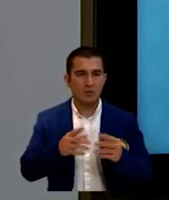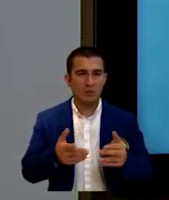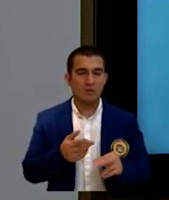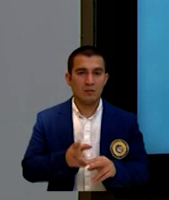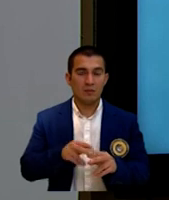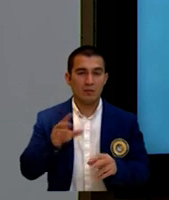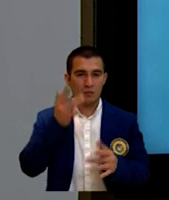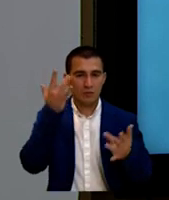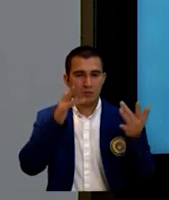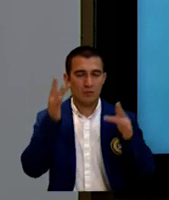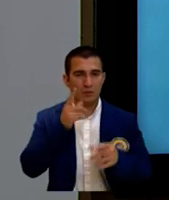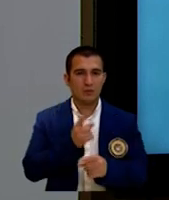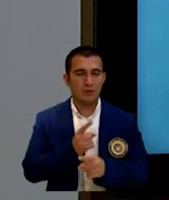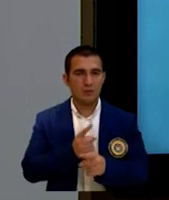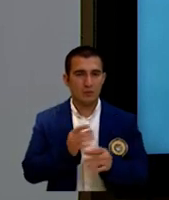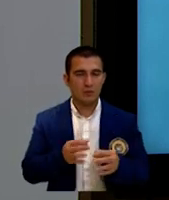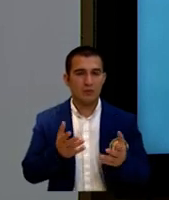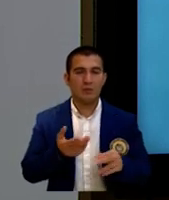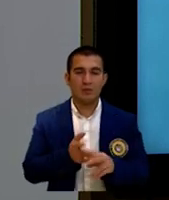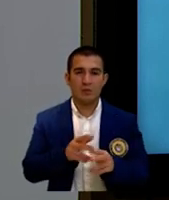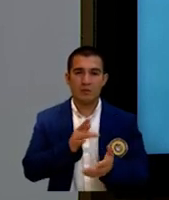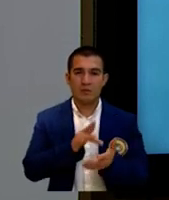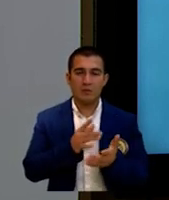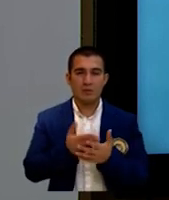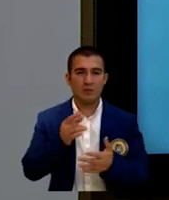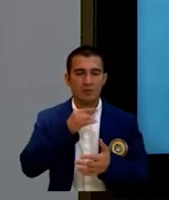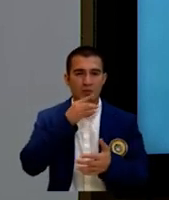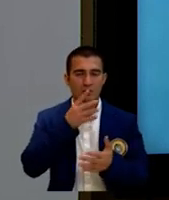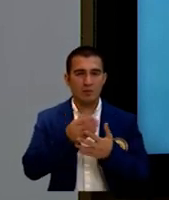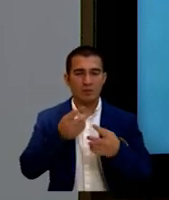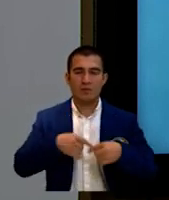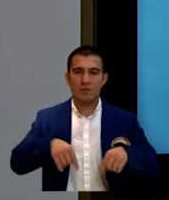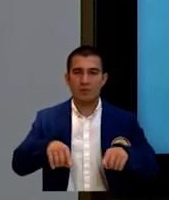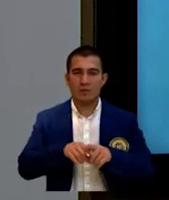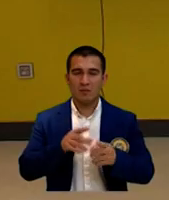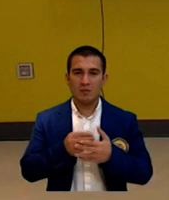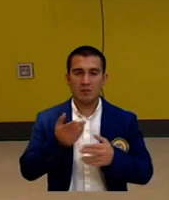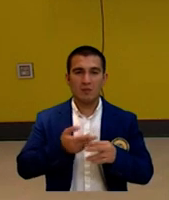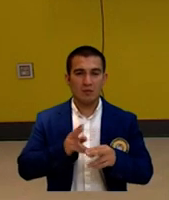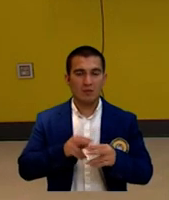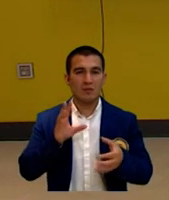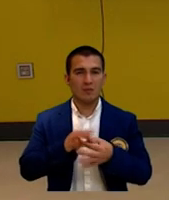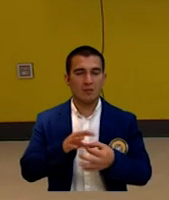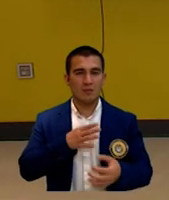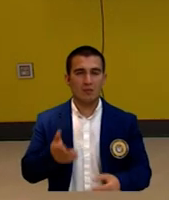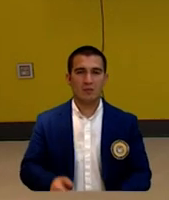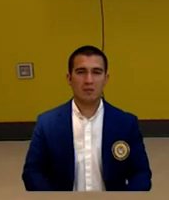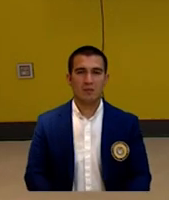adashishimiz mumkin emas, to'g'rimi? Bu shaharlar Rossiya Federatsiyasi tarkibidagi shaharlar